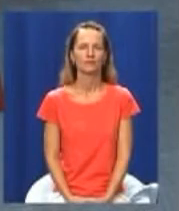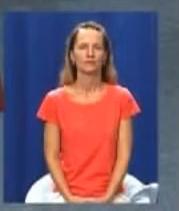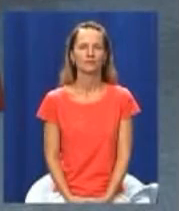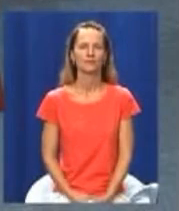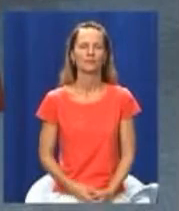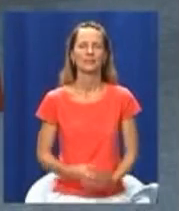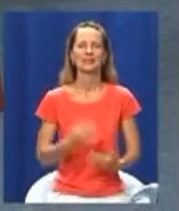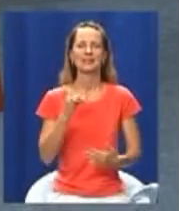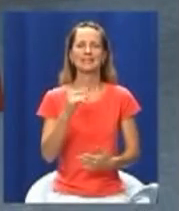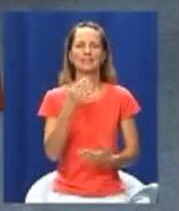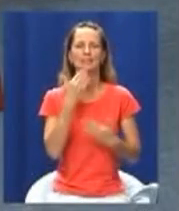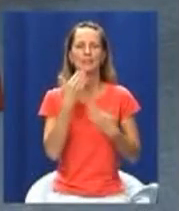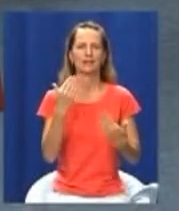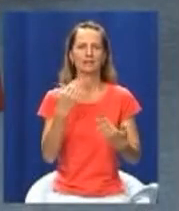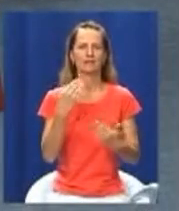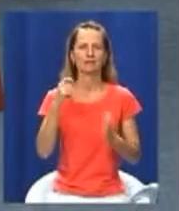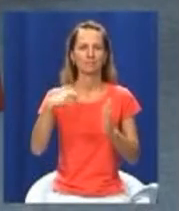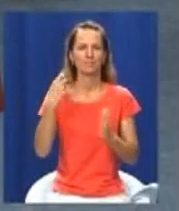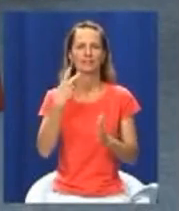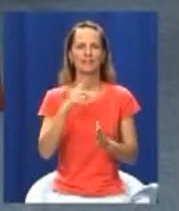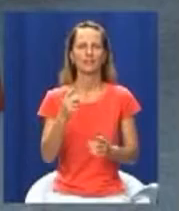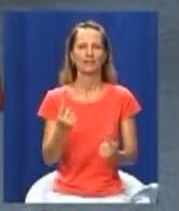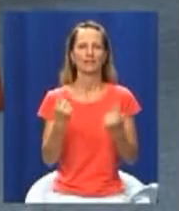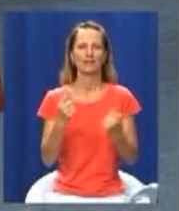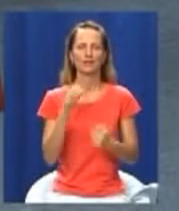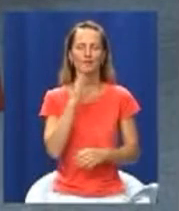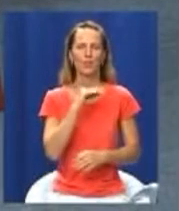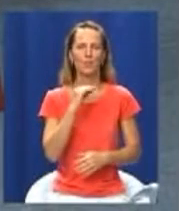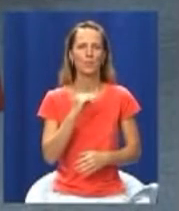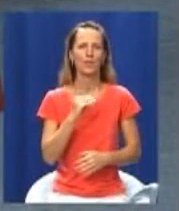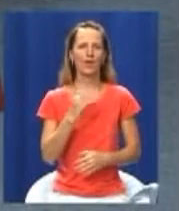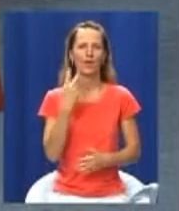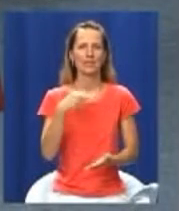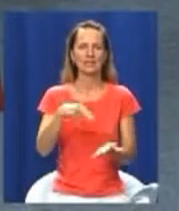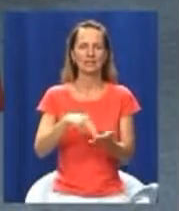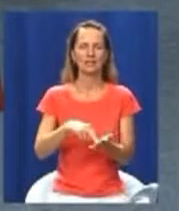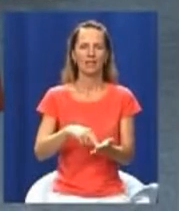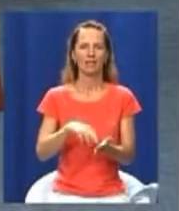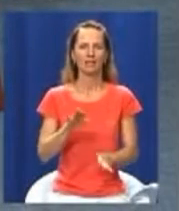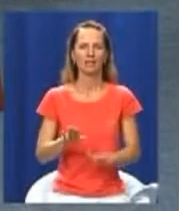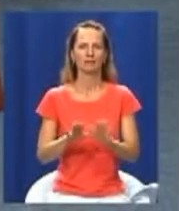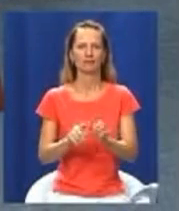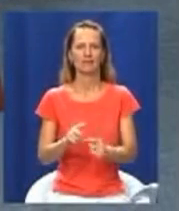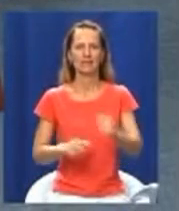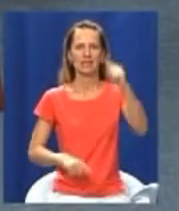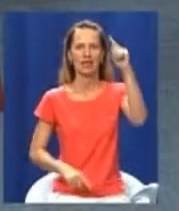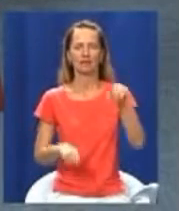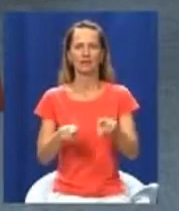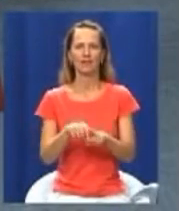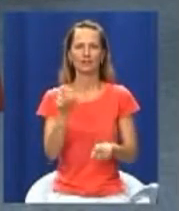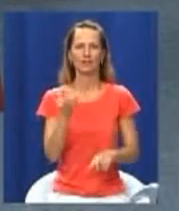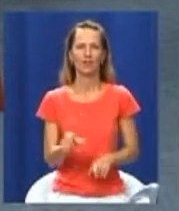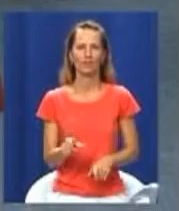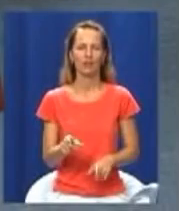До речі, з останнього фрагменту було видно, що Дан – такий величезний цуцик, особливо коли стає на задні лапи з рістом майже що людина. Ну, як на